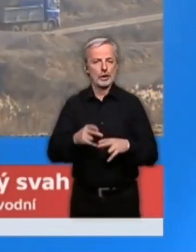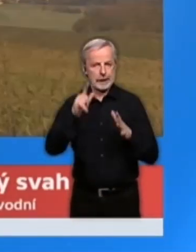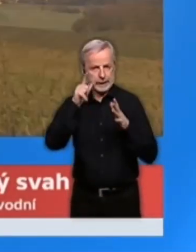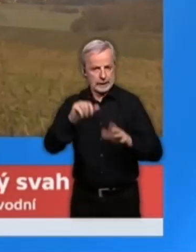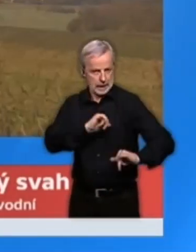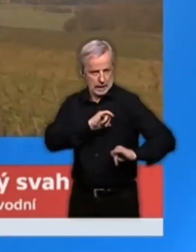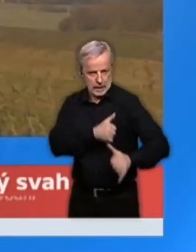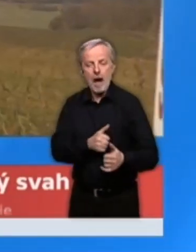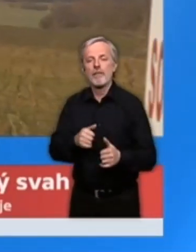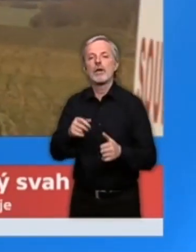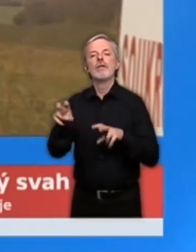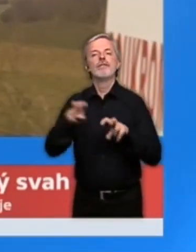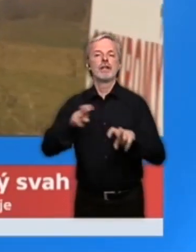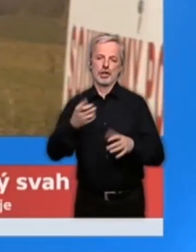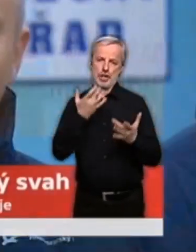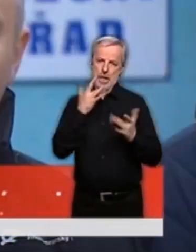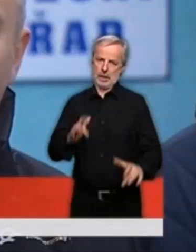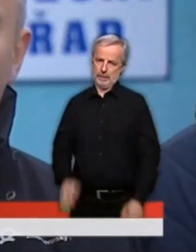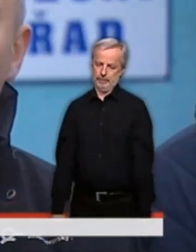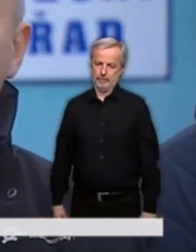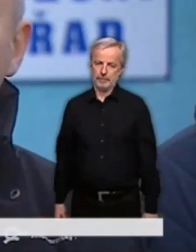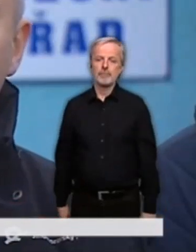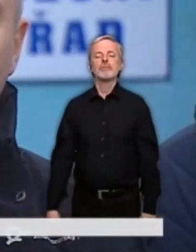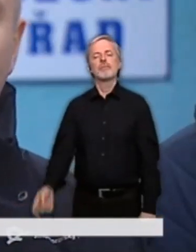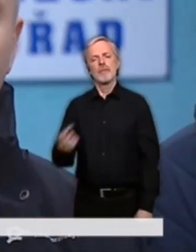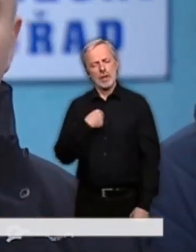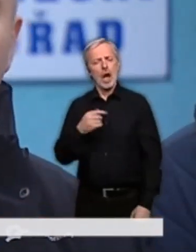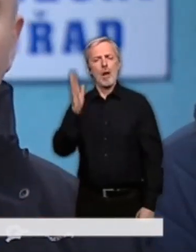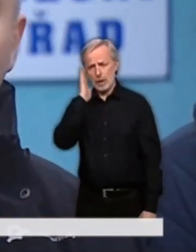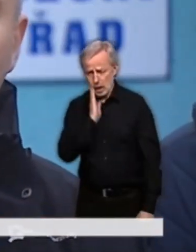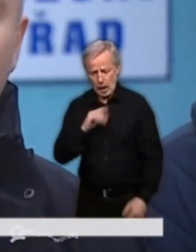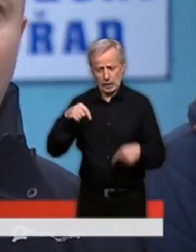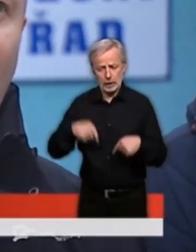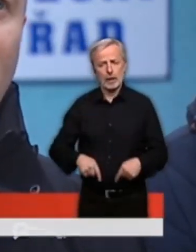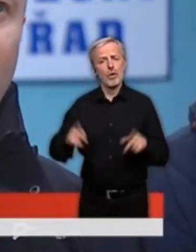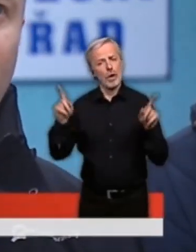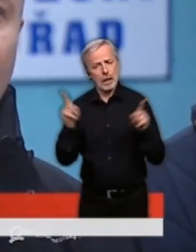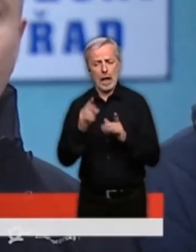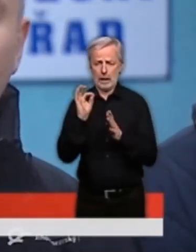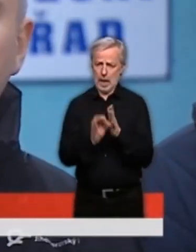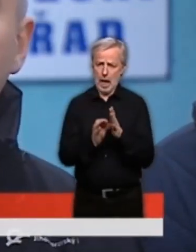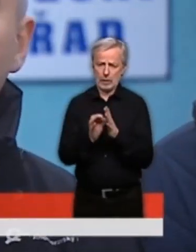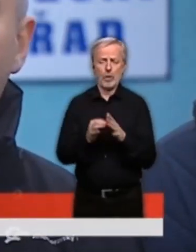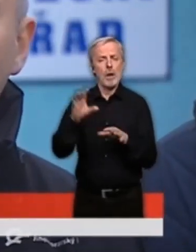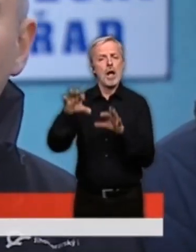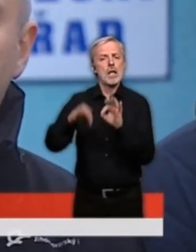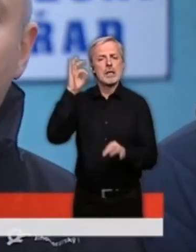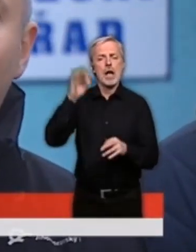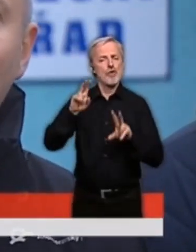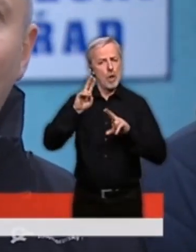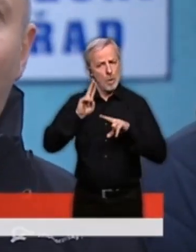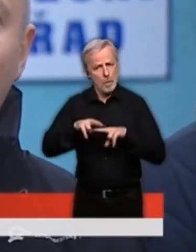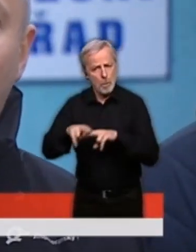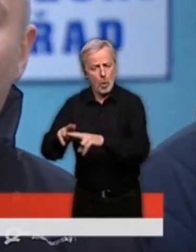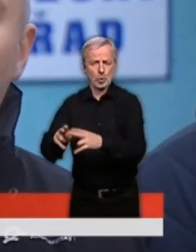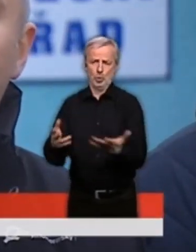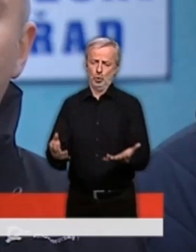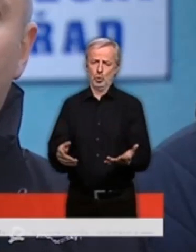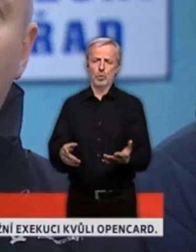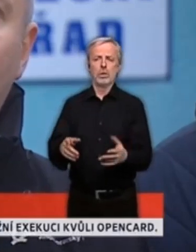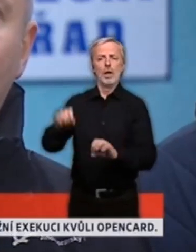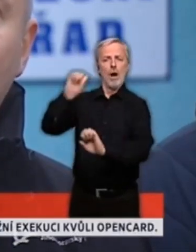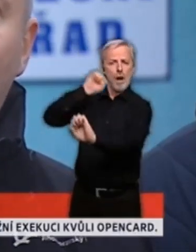nejlépe tu situaci řešit. Já bych byl rád, aby se v co nejkratší době našel právní postup, který jim pomůže. A